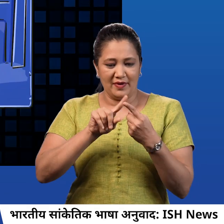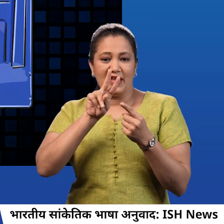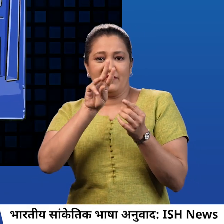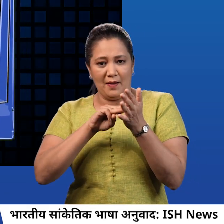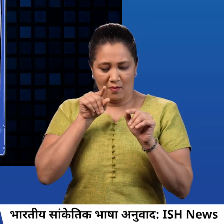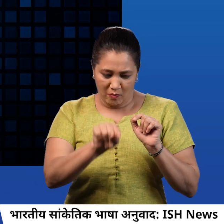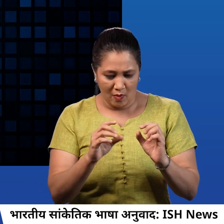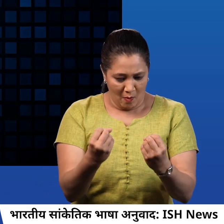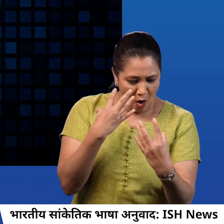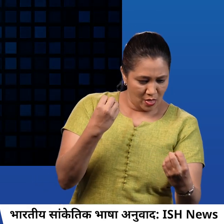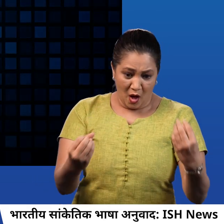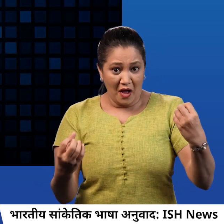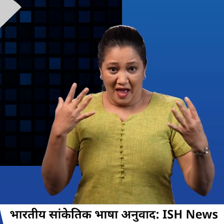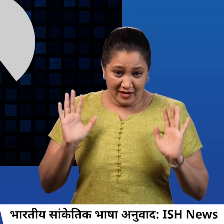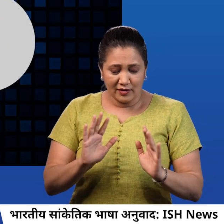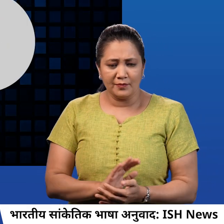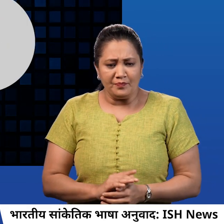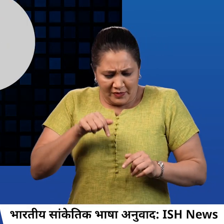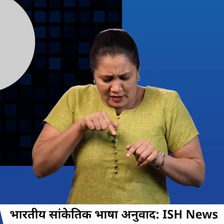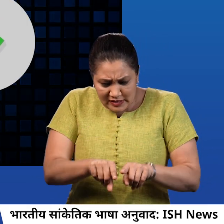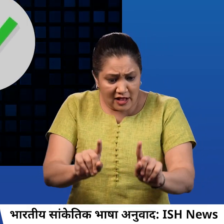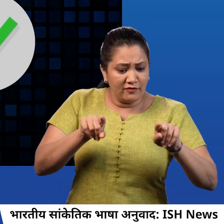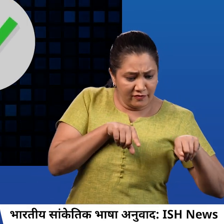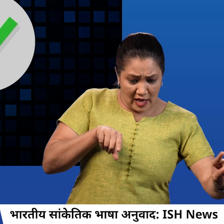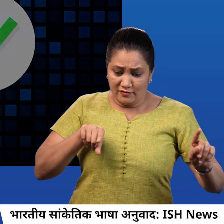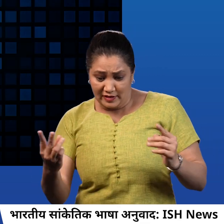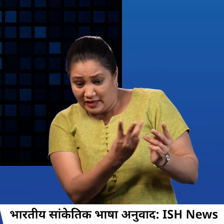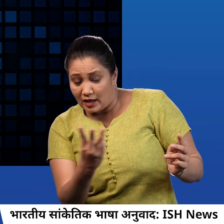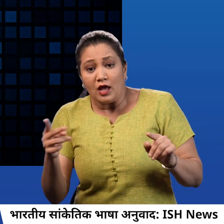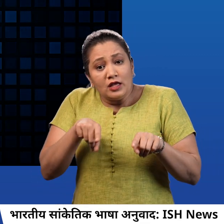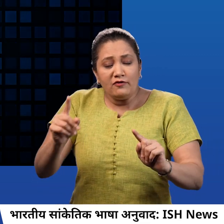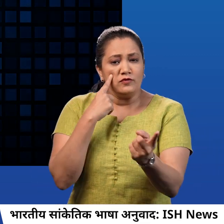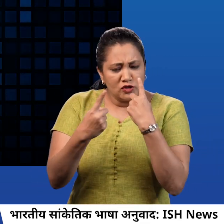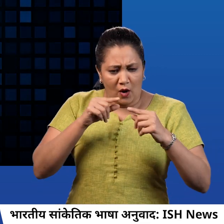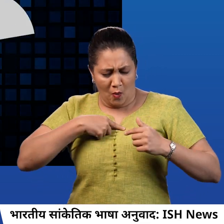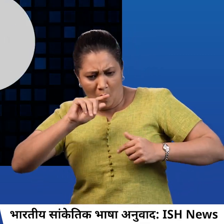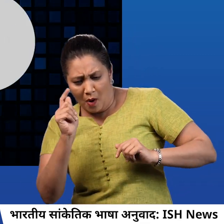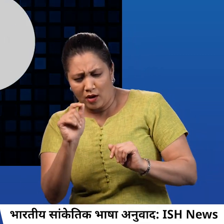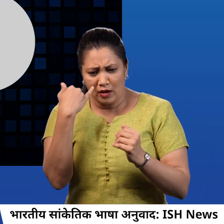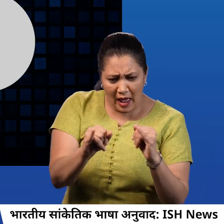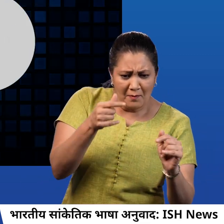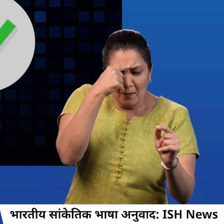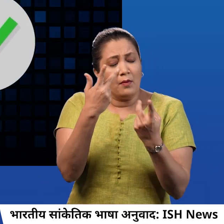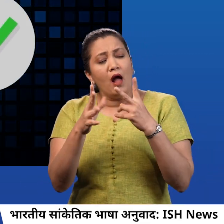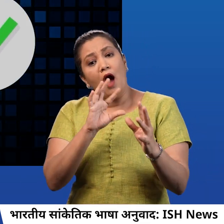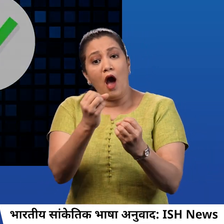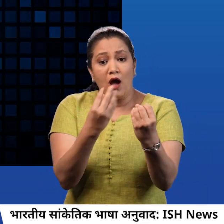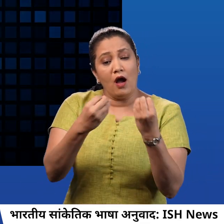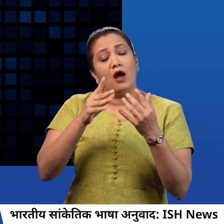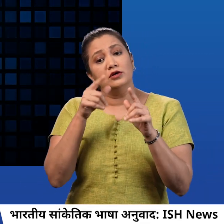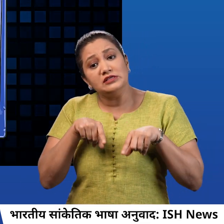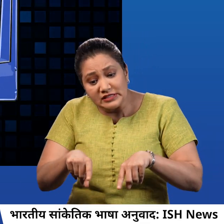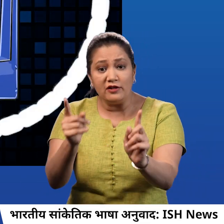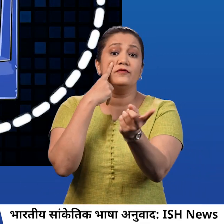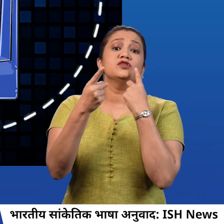वेळी EVM सुरू केलं जातं त्यावेळी ते आपल्या सर्व प्रणाली सुव्यवस्थितपणे काम करू शकत आहेत की नाही याची हे